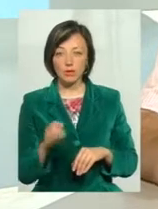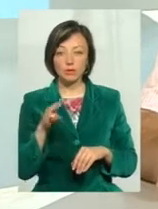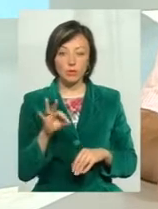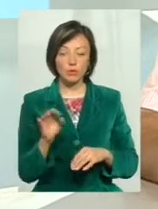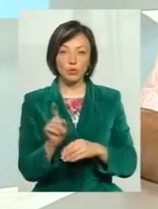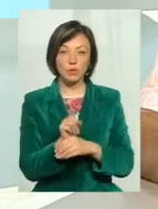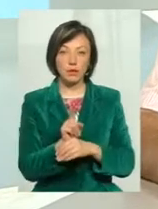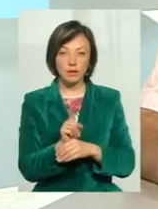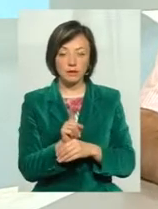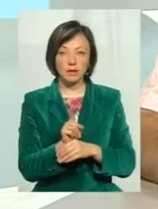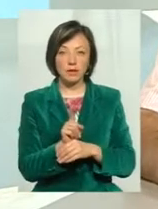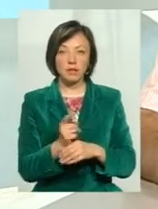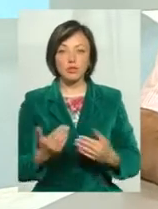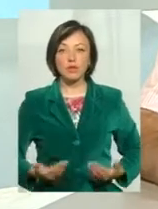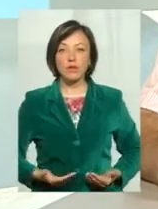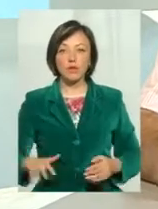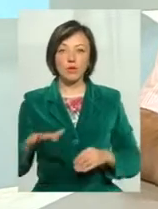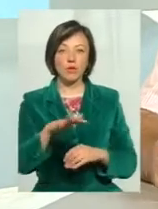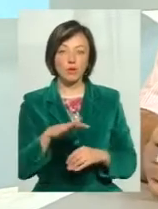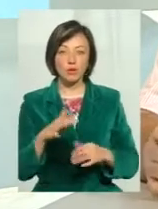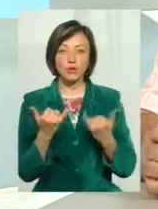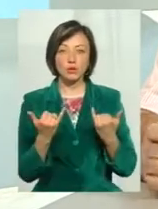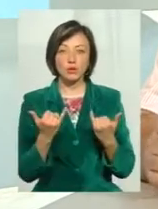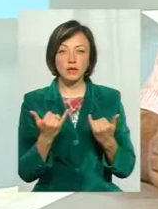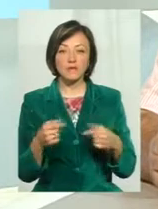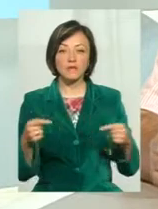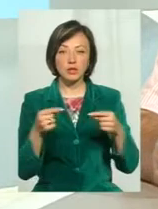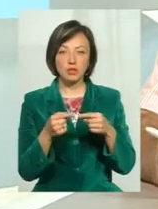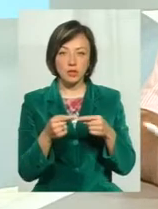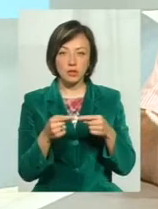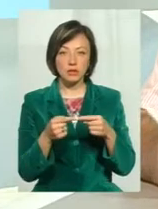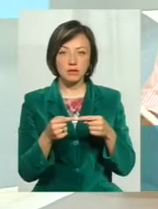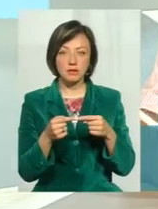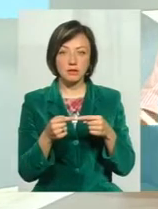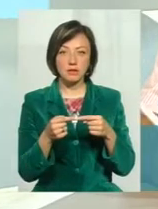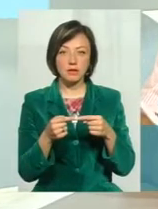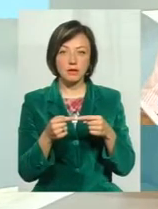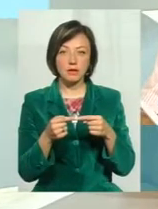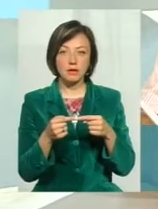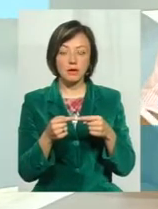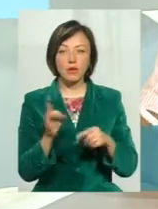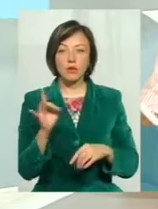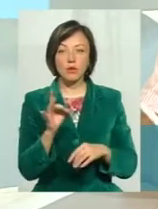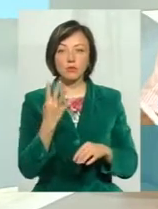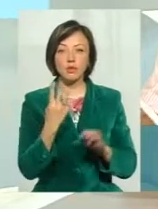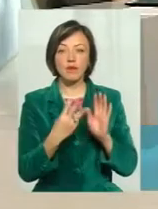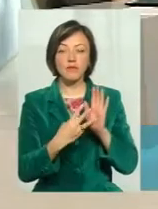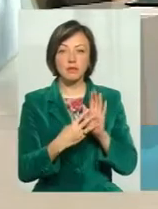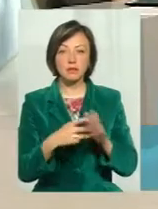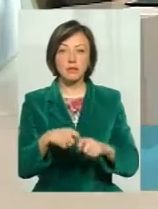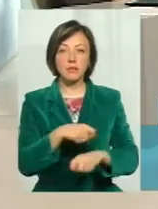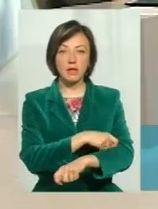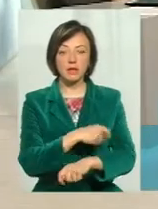норматив житлової площі сьогодні визначається у, скажімо так, розмірі 48 квадратних